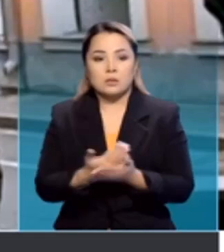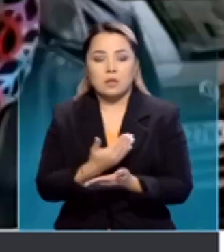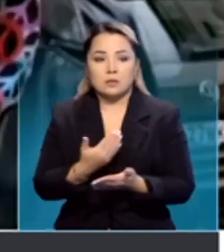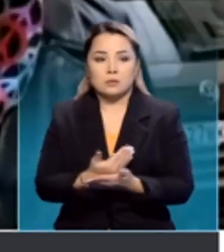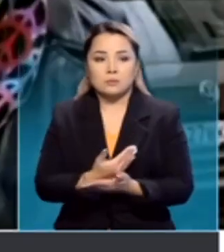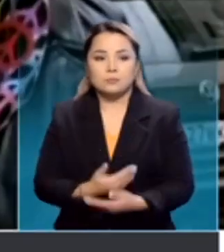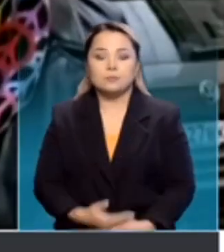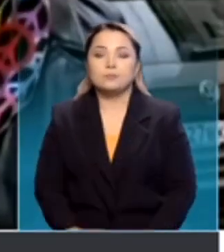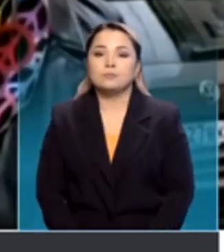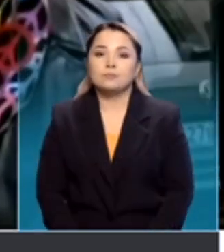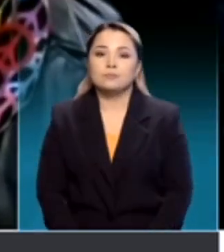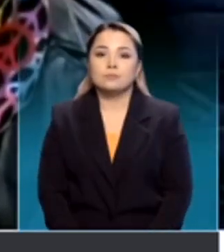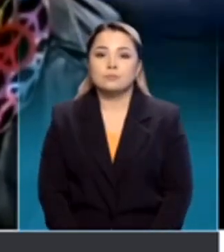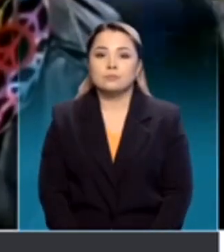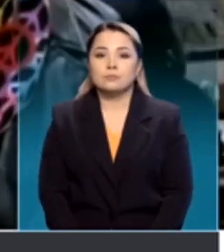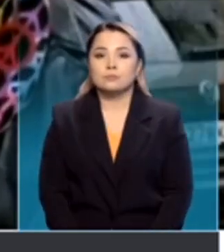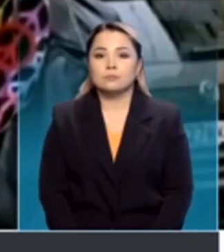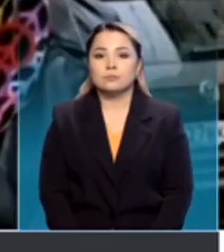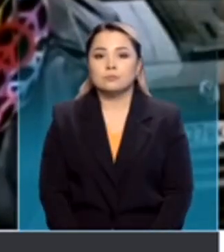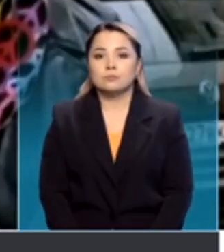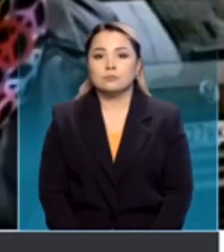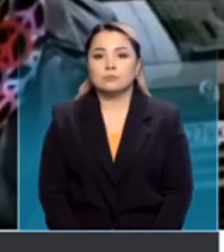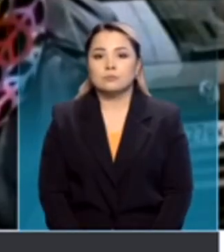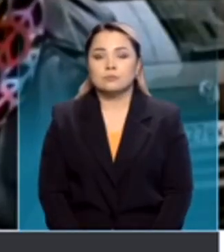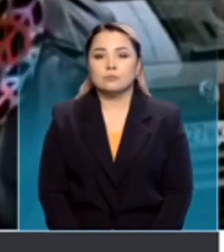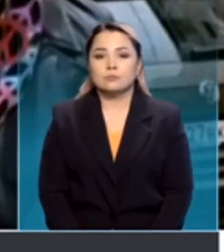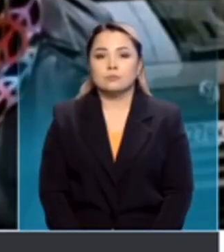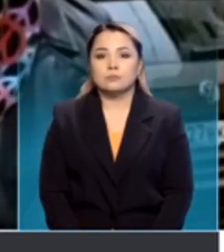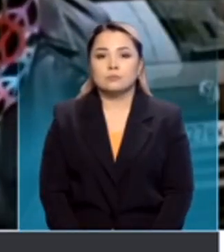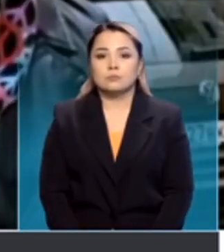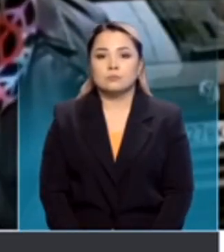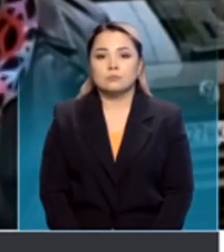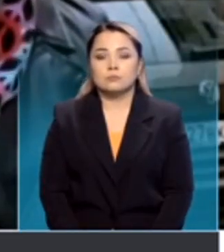мендегі бар ақпарат осы, сөз өзіңізде. Рахмет, Индира, алдағы сағатта толық ақпарат күтеміз.